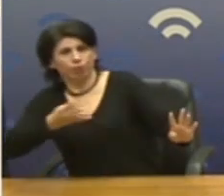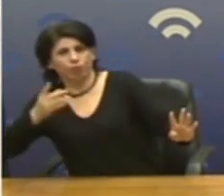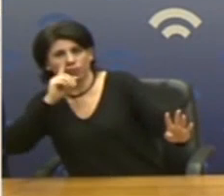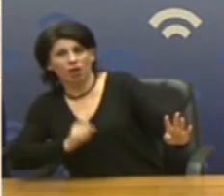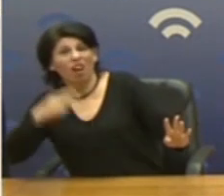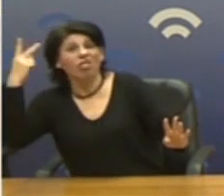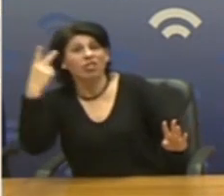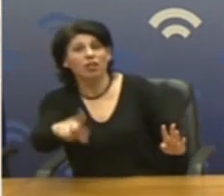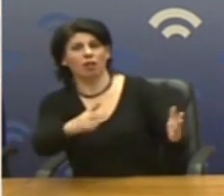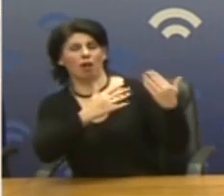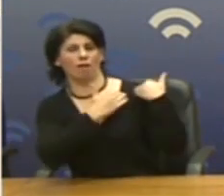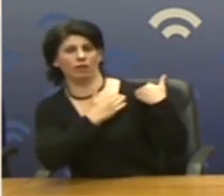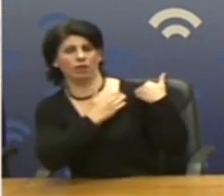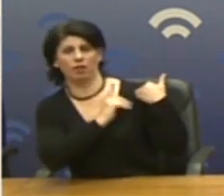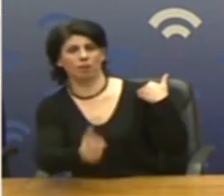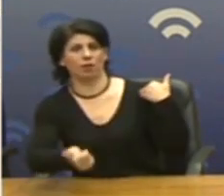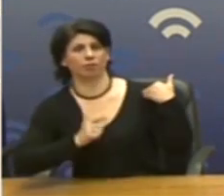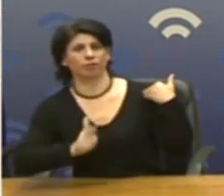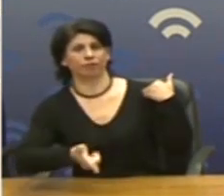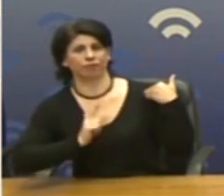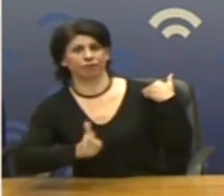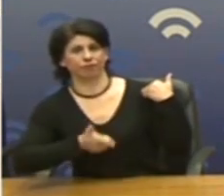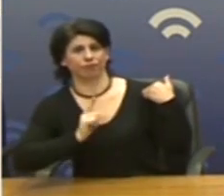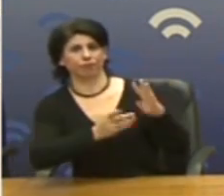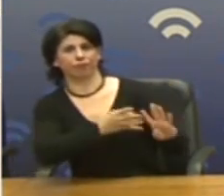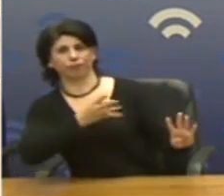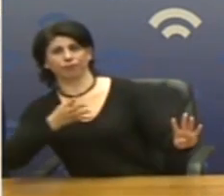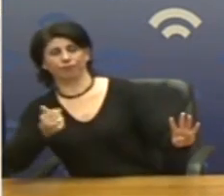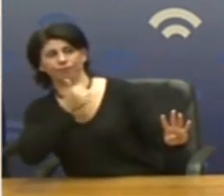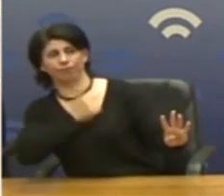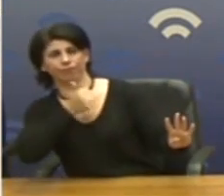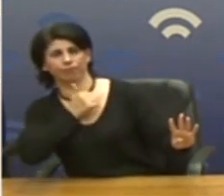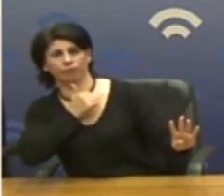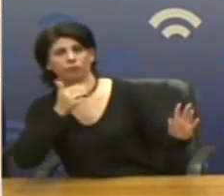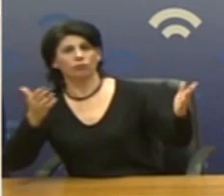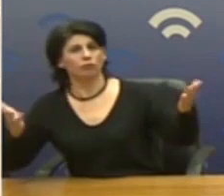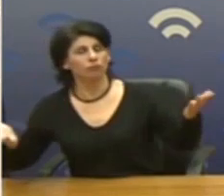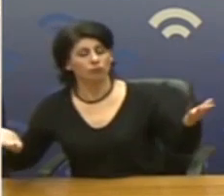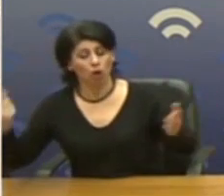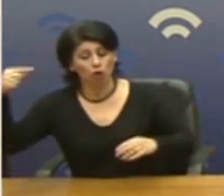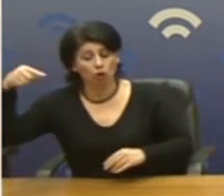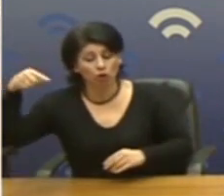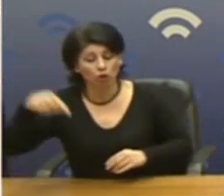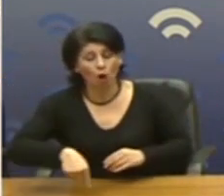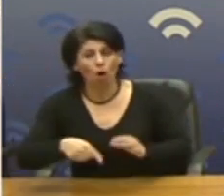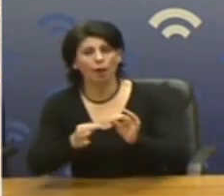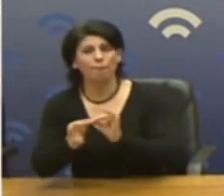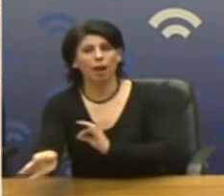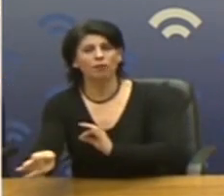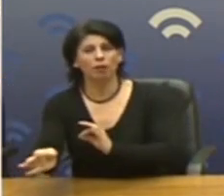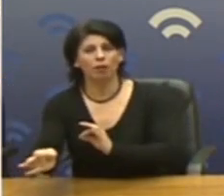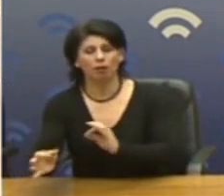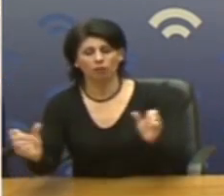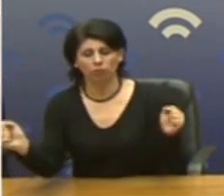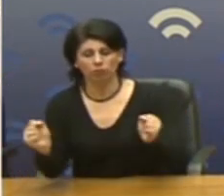μην ξεροσταλιάζει ο κόσμος έξω από τις τράπεζες. Πάρτε λοιπόν τώρα μέτρα για πάγωμα των